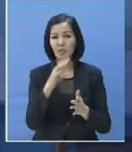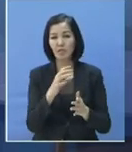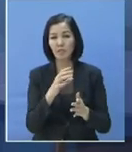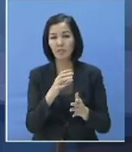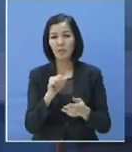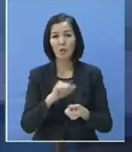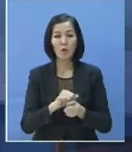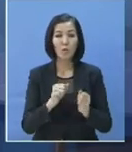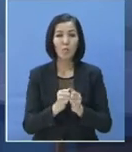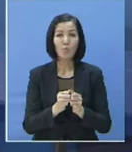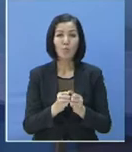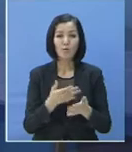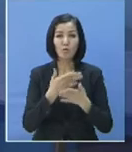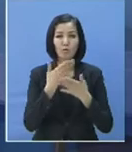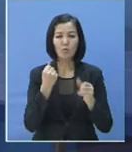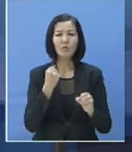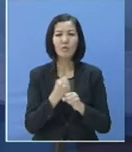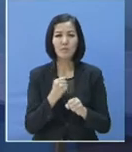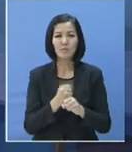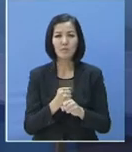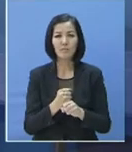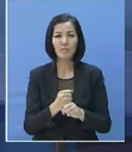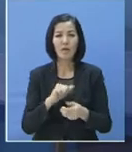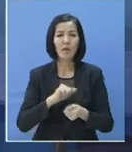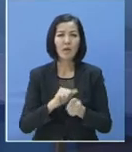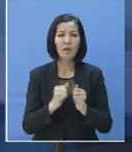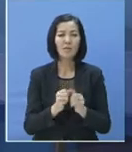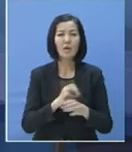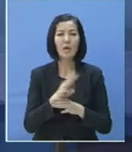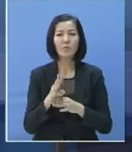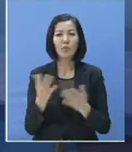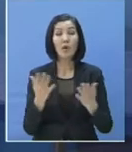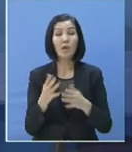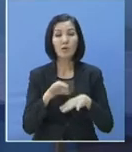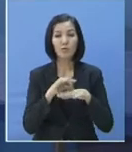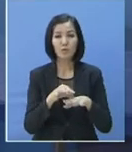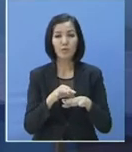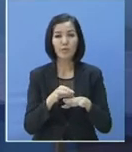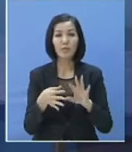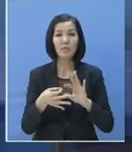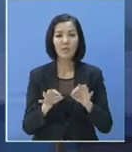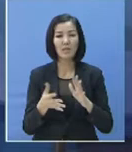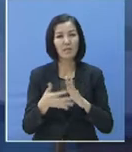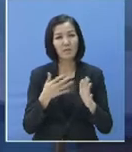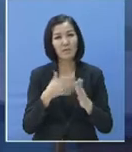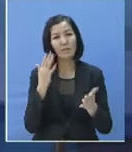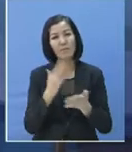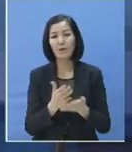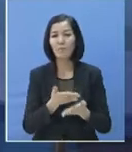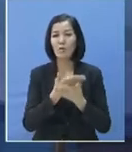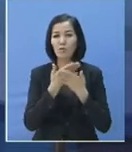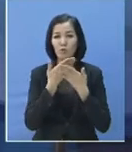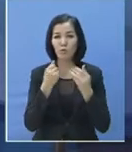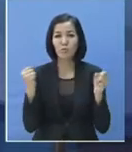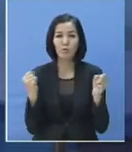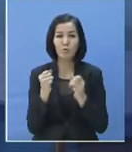көмірсіз елестету мүмкін емес. Ал өңірлерде қатты отынмен қамту жағы қалай болып жатыр? Тапшылық бар ма? Күн салқында